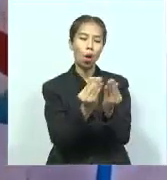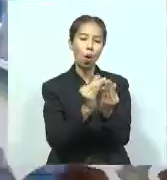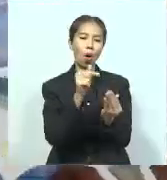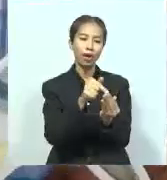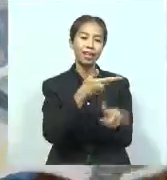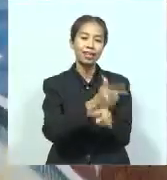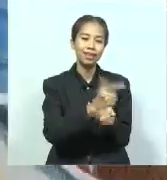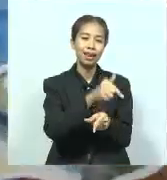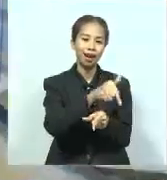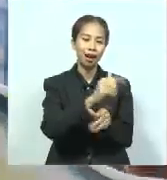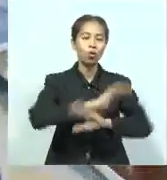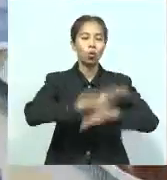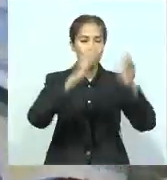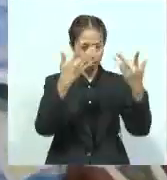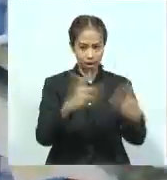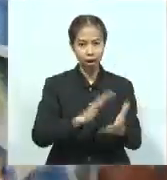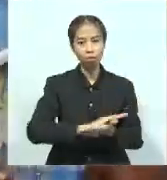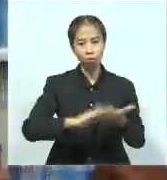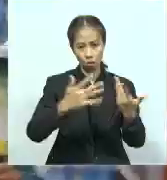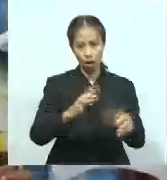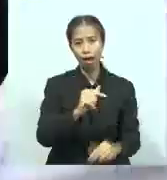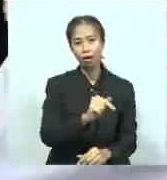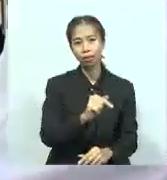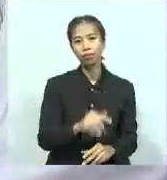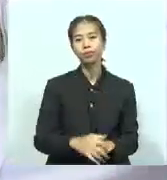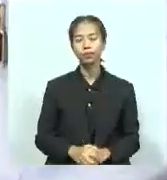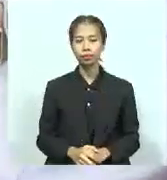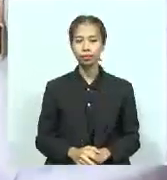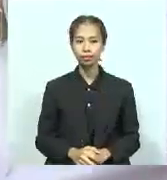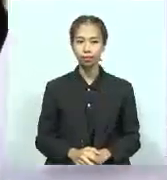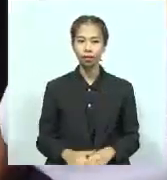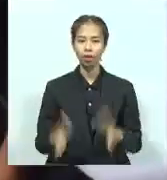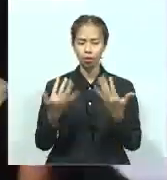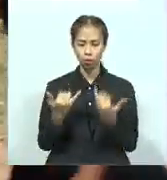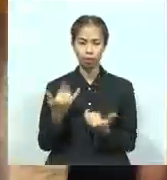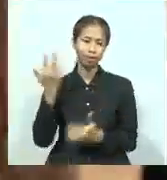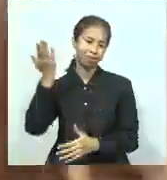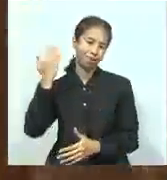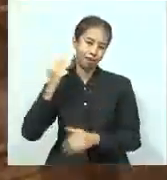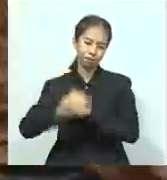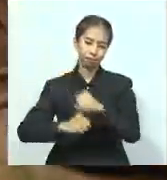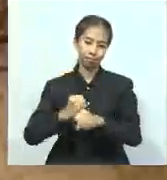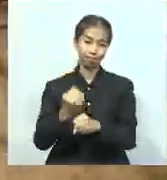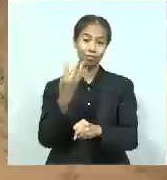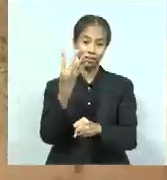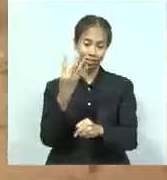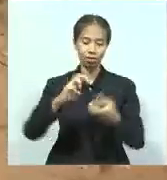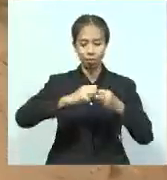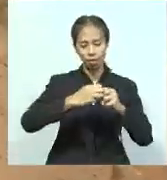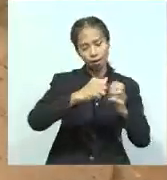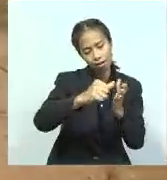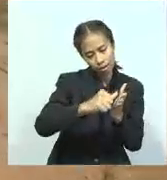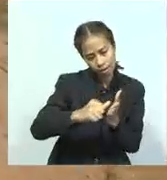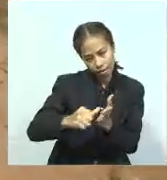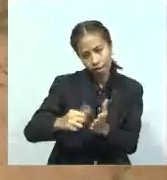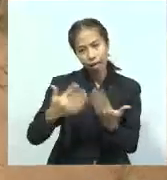แล้วขณะนี้อยู่ในชั้นอุทธรณ์ของผู้ได้รับสัมปทานค่ะต้องบอกว่าตลอด4ปีของการแก้ไขปัญหาถือเป็นจุดเริ่มต้นในการ